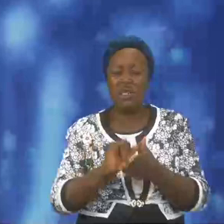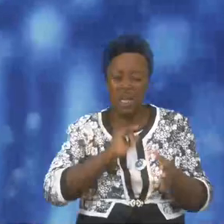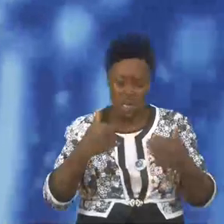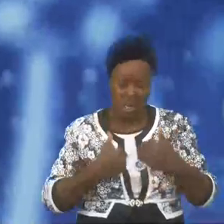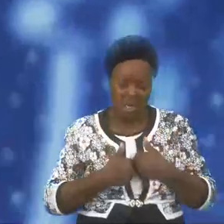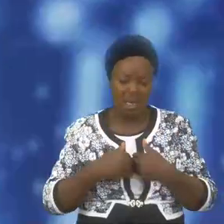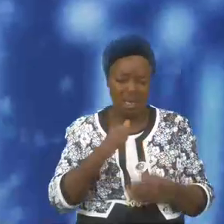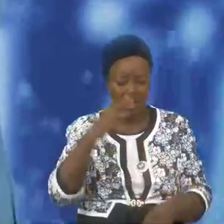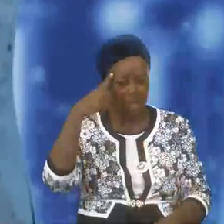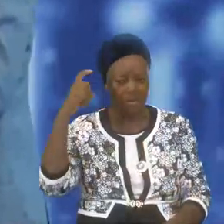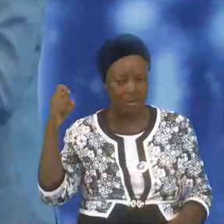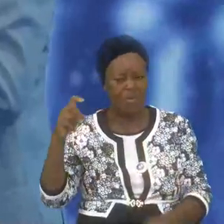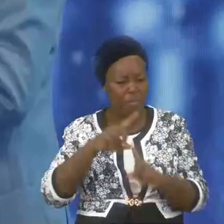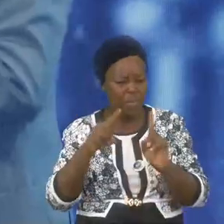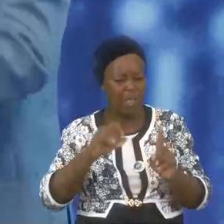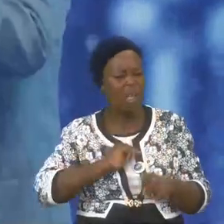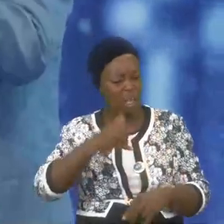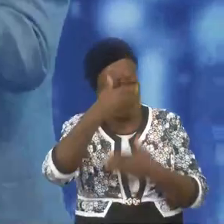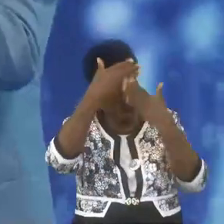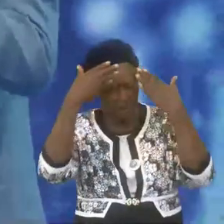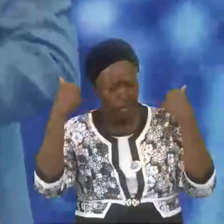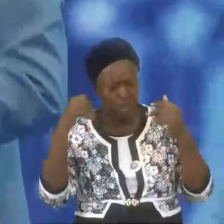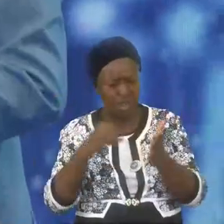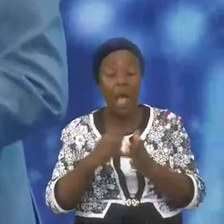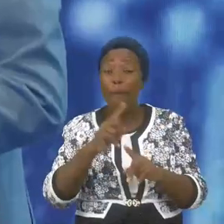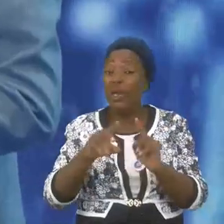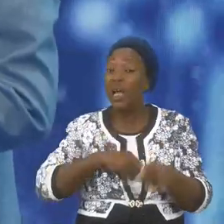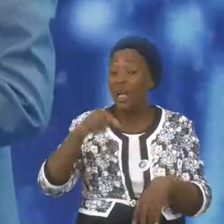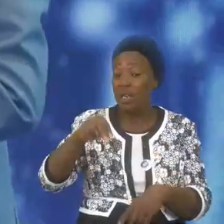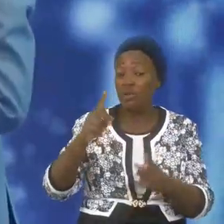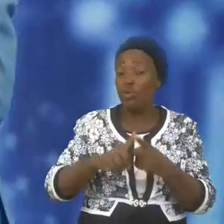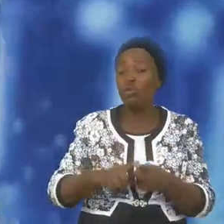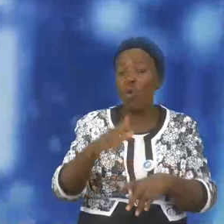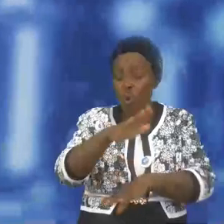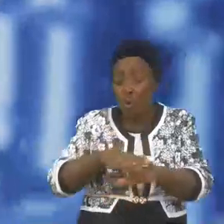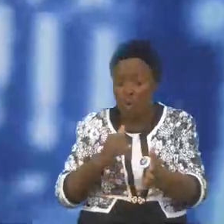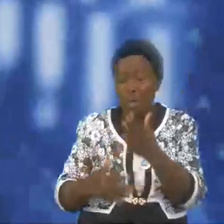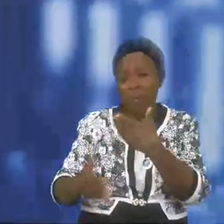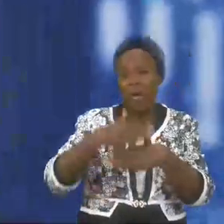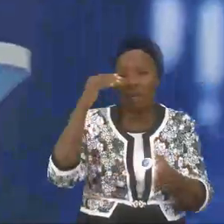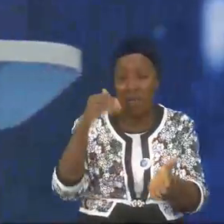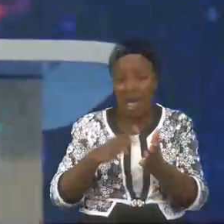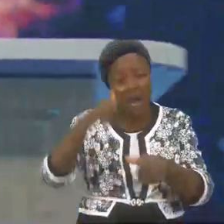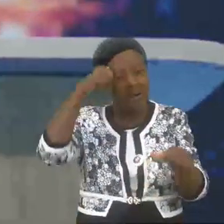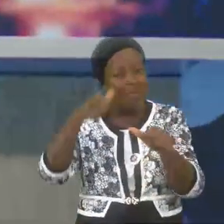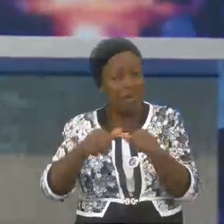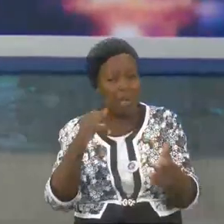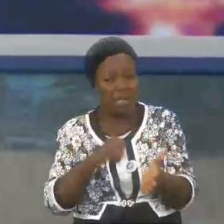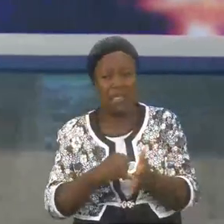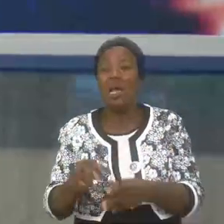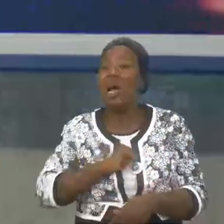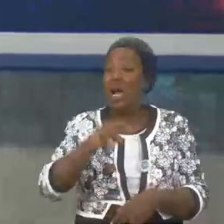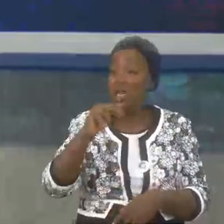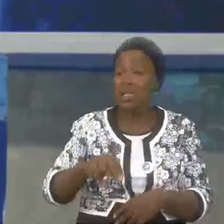rêve, mais je l'ai oublié. Alors j'ai besoin de me rappeler ce rêve. Et j'ai